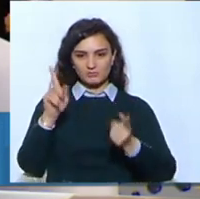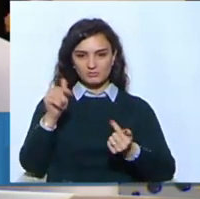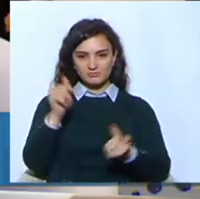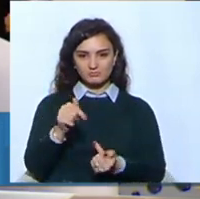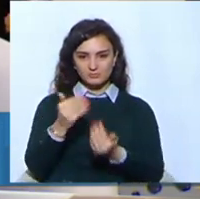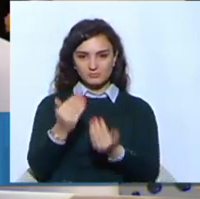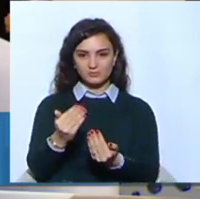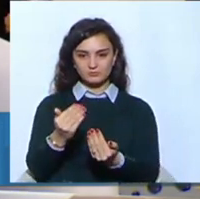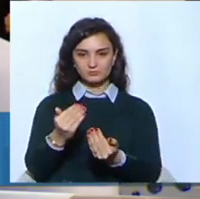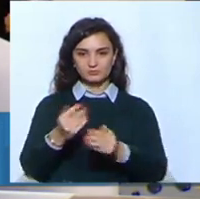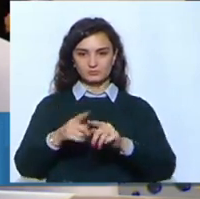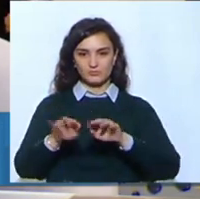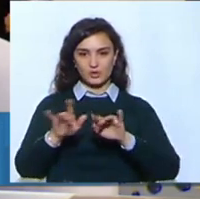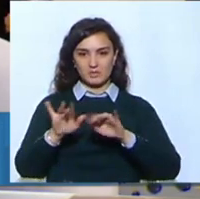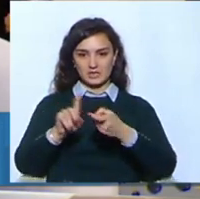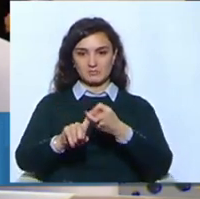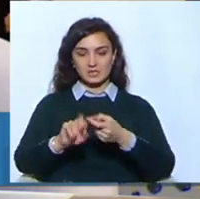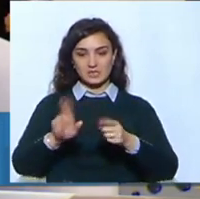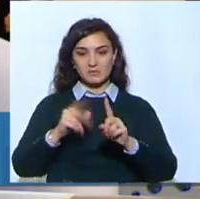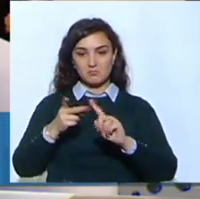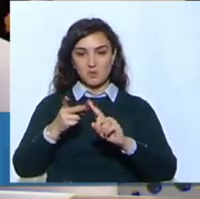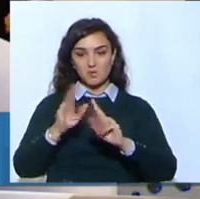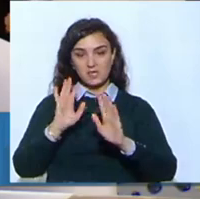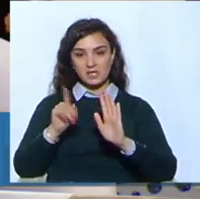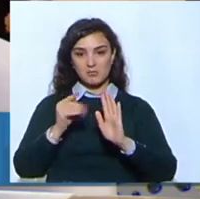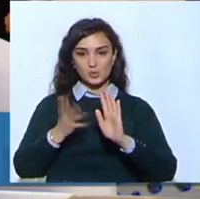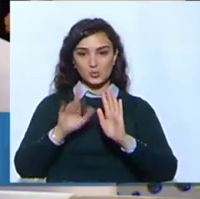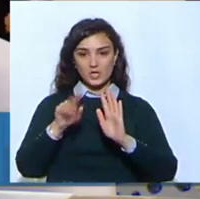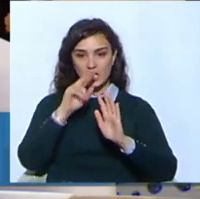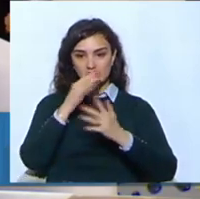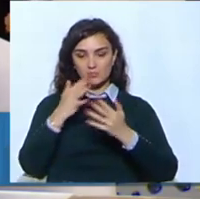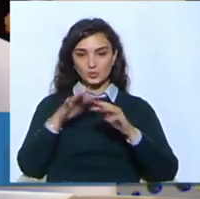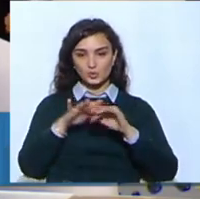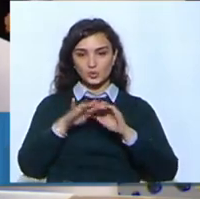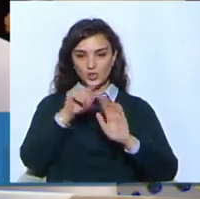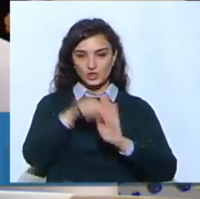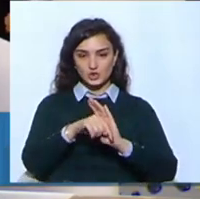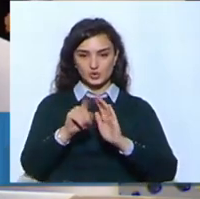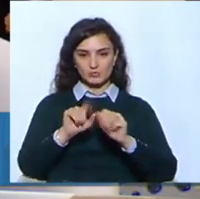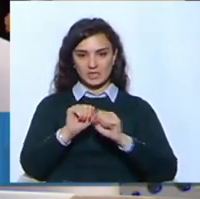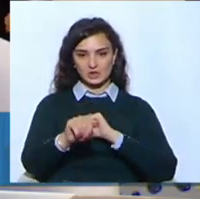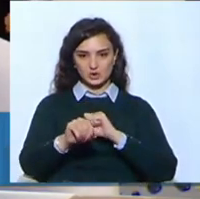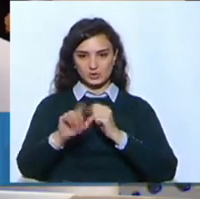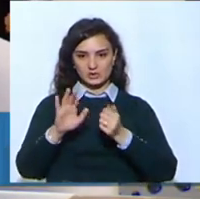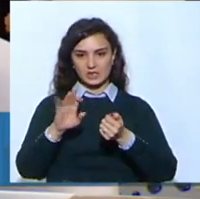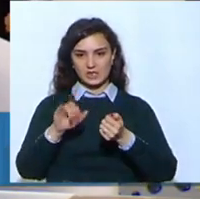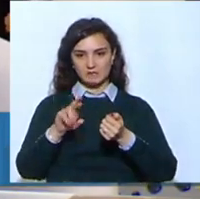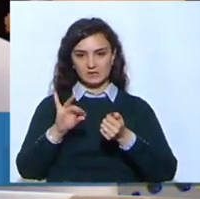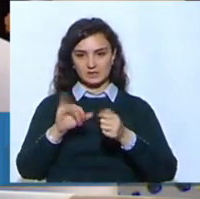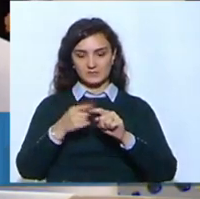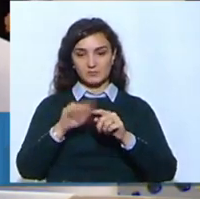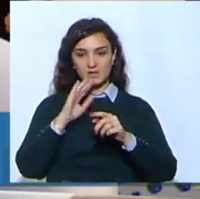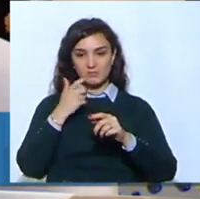მასზე მოქმედებს და მეორე თემა შეახწევს თუ არა ის ანტიბიოტიკი უჯრედში, რომ დაძლიოს ქლამიდია. ამიტომ რა თქმა უნდა, ქალბატონს